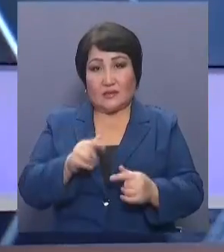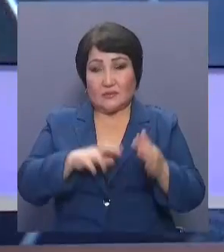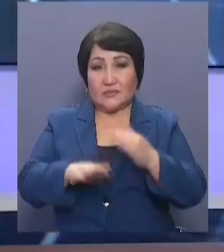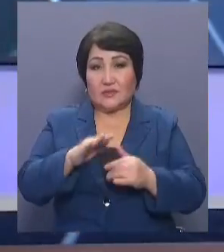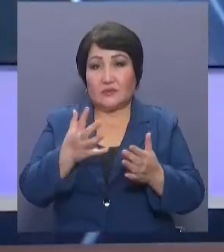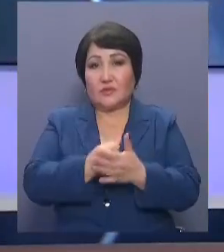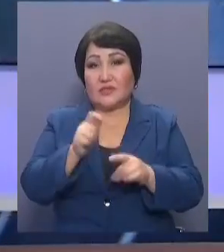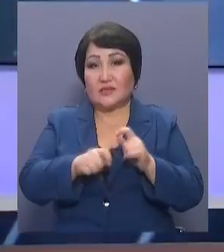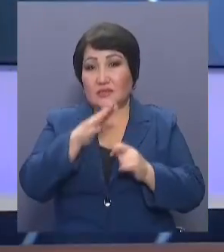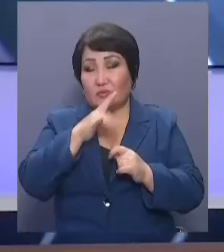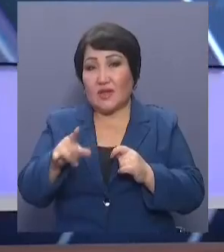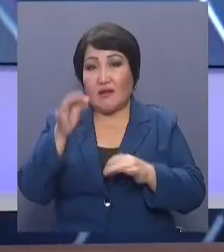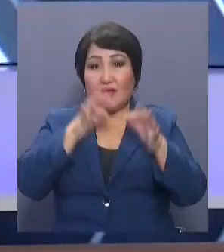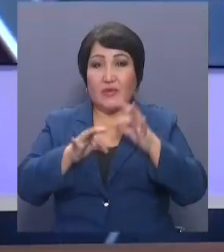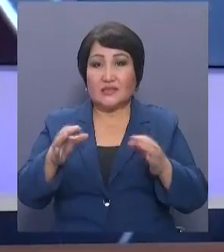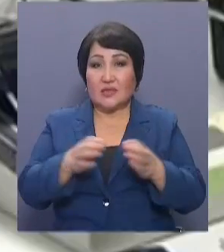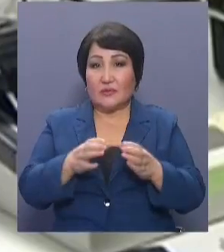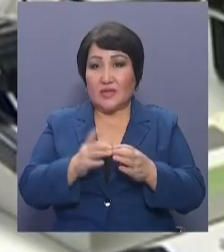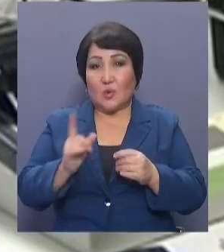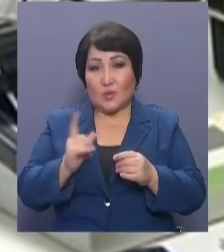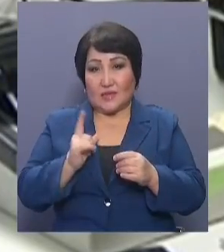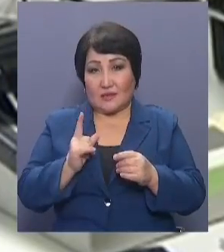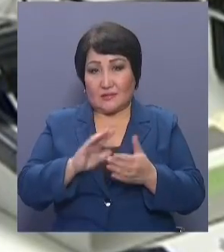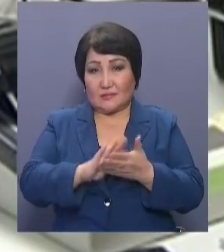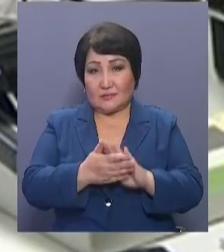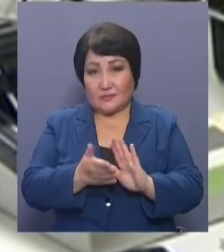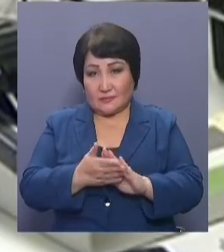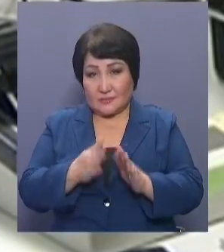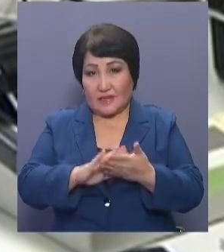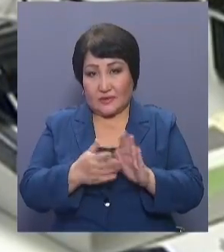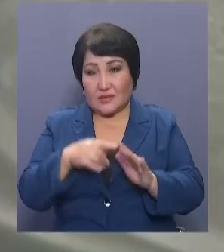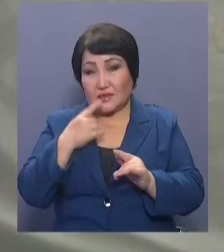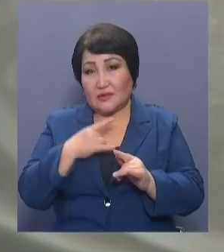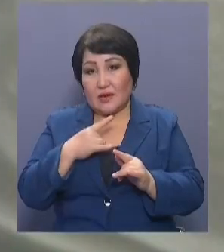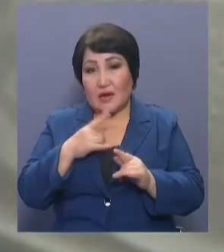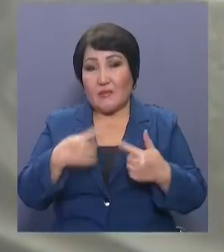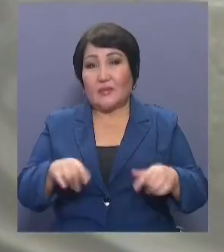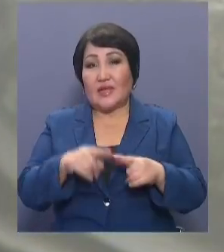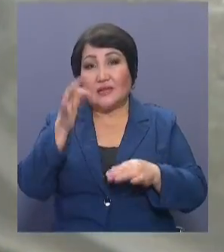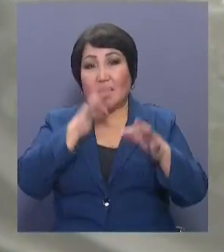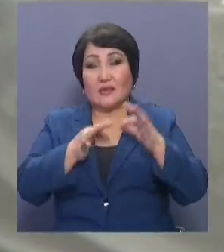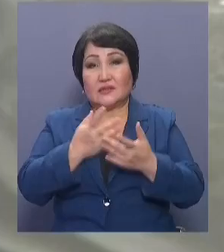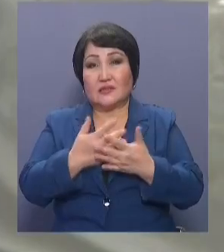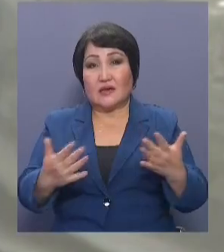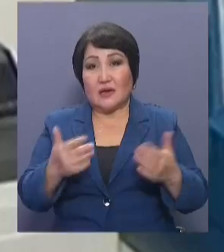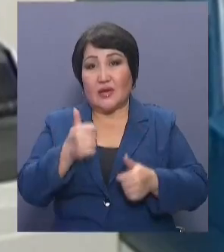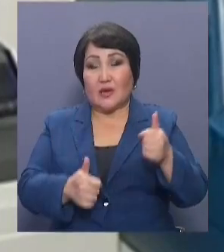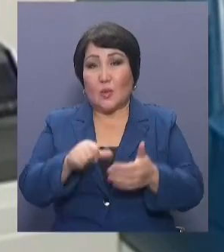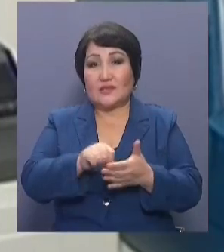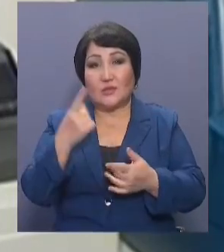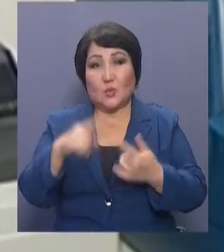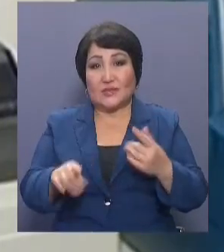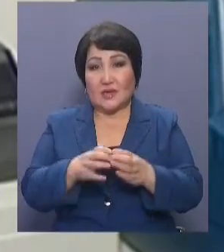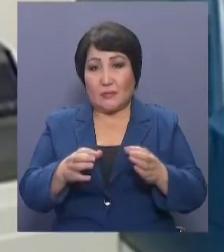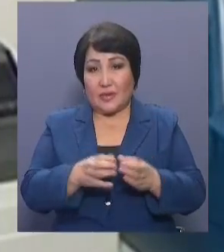фармацевтикалық компаниялардың өзара ауыз жаласқан әшкерленген. Тендер ұтқан әлгі мекемелер дәрілік заттарды байқауға қатысқан өзге компанияларға